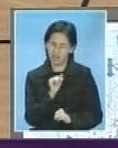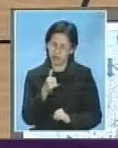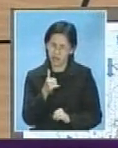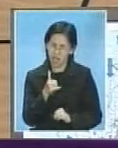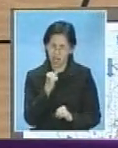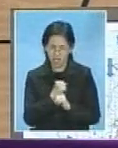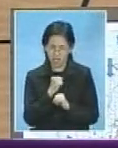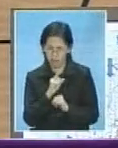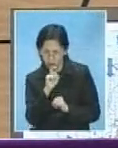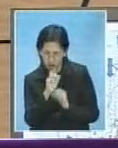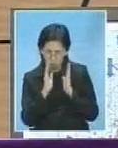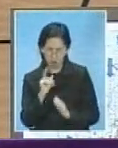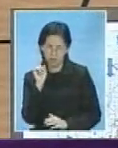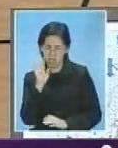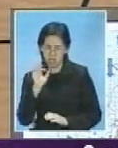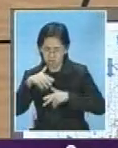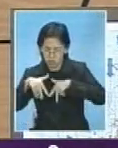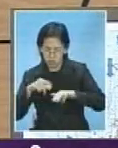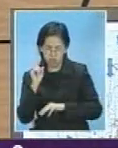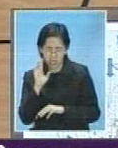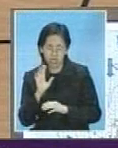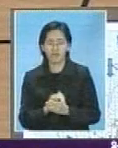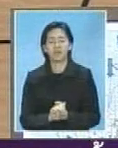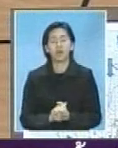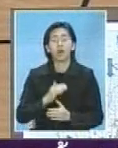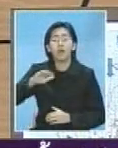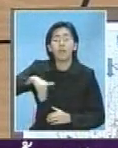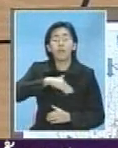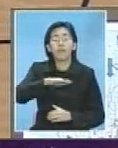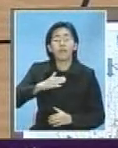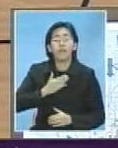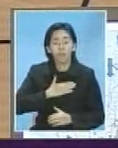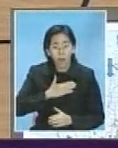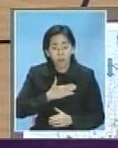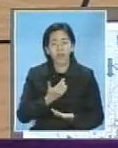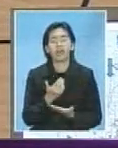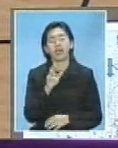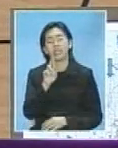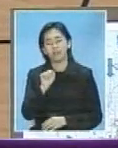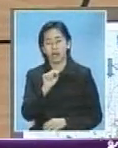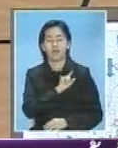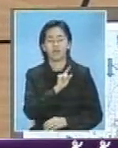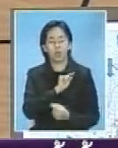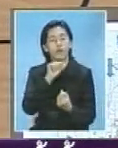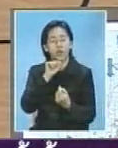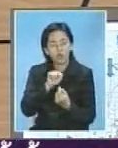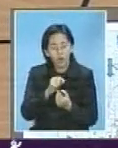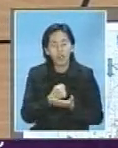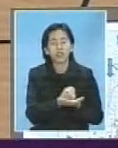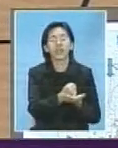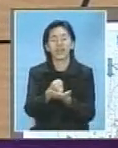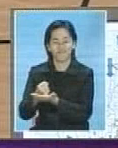ความล้มละลายในเรื่องของความน่าเชื่อถือกระผมก็เห็นครับว่าพวกกระผมเองและรัฐสภาแห่งนี้ก็มีหน้าที่โดยตรงครับที่จะช่วยกันก